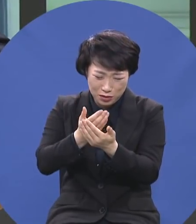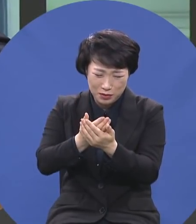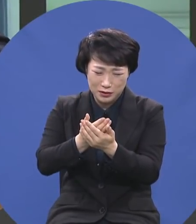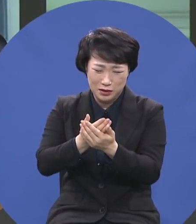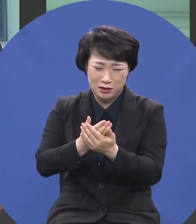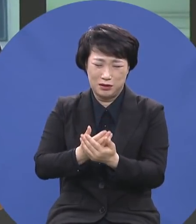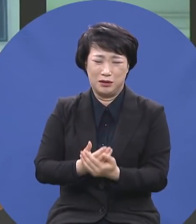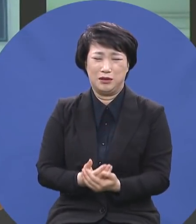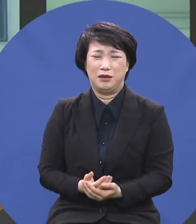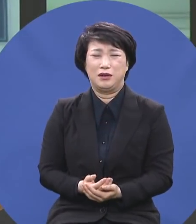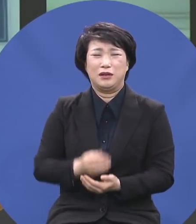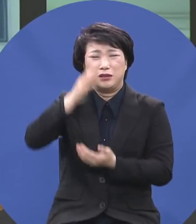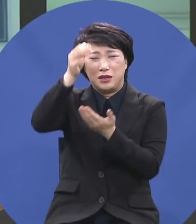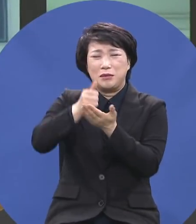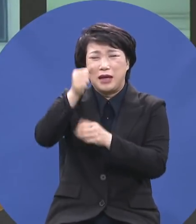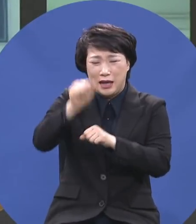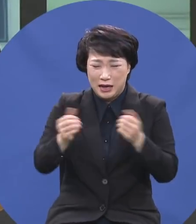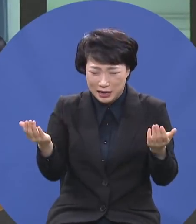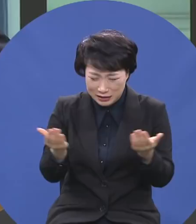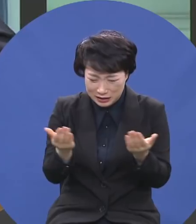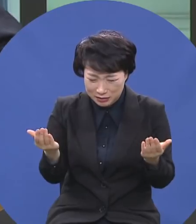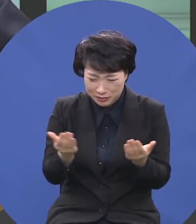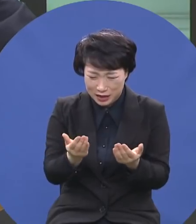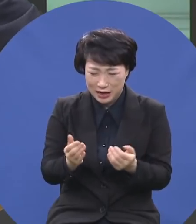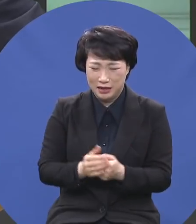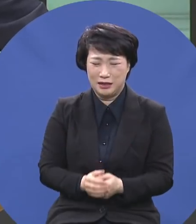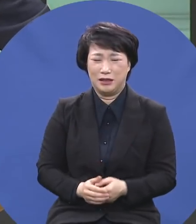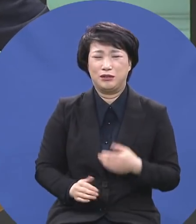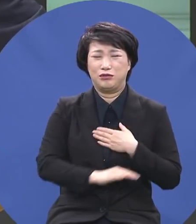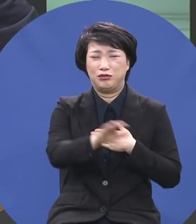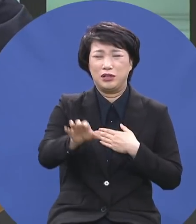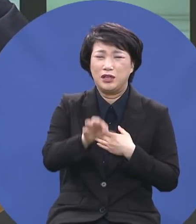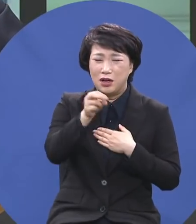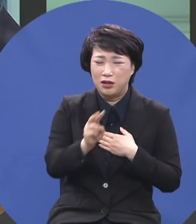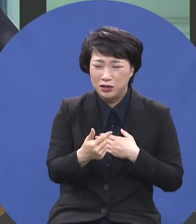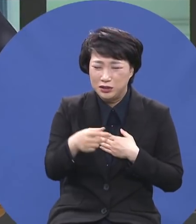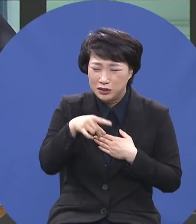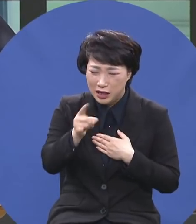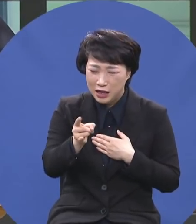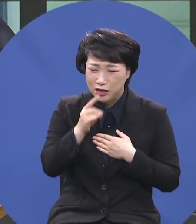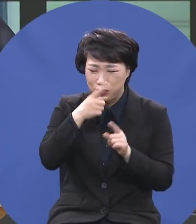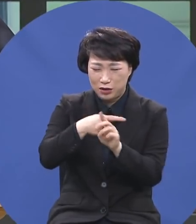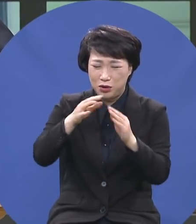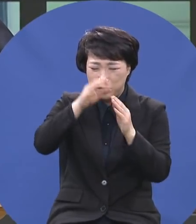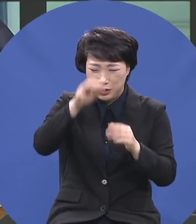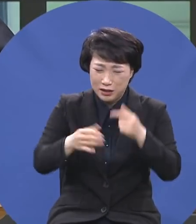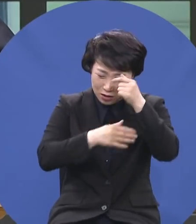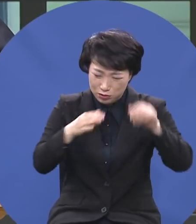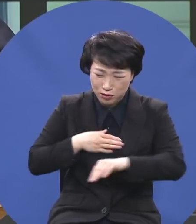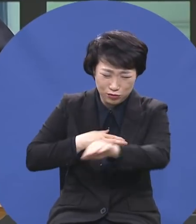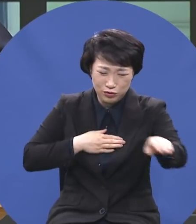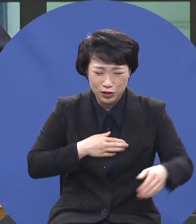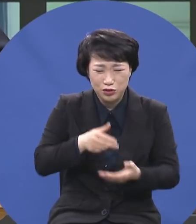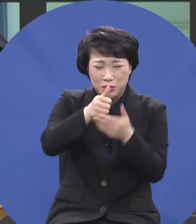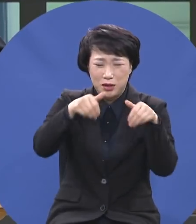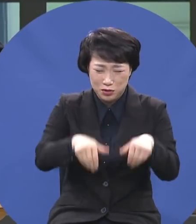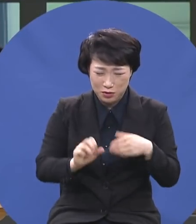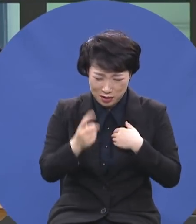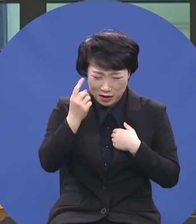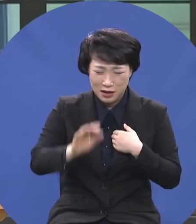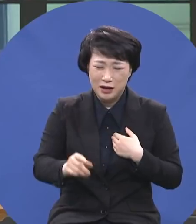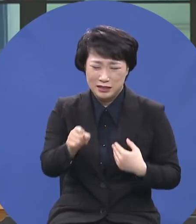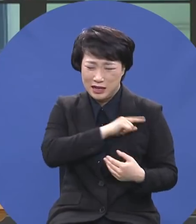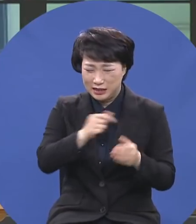받으시옵소서. 성령이 하셨습니다. 우리 연세조항교회에서 우리 성도들에게서 주의 종에게서 가장